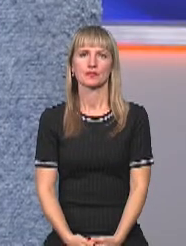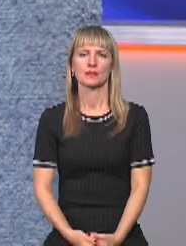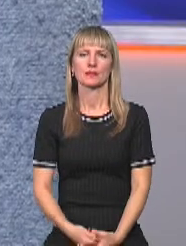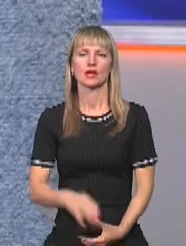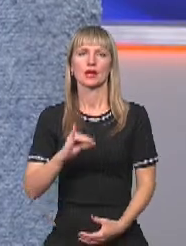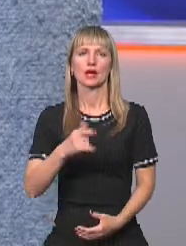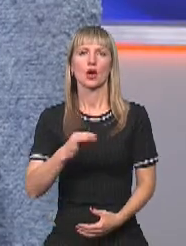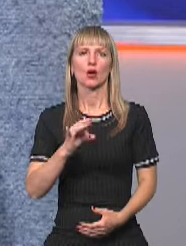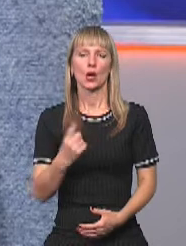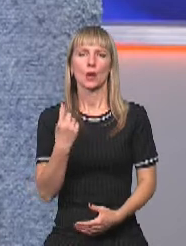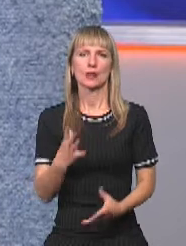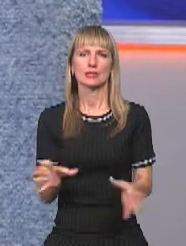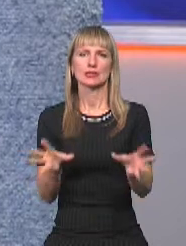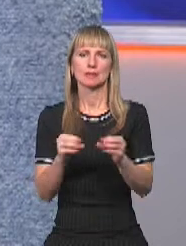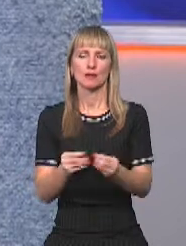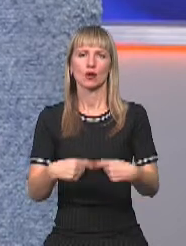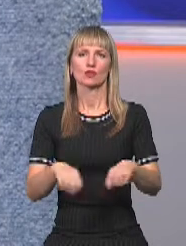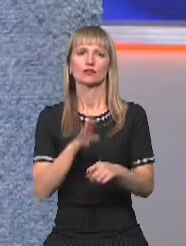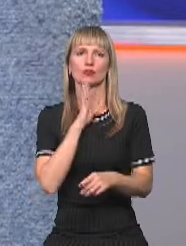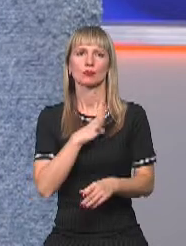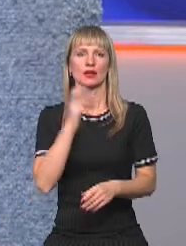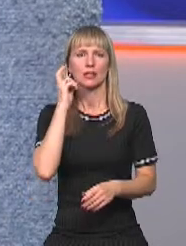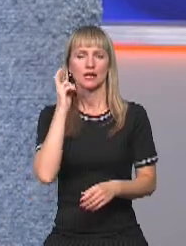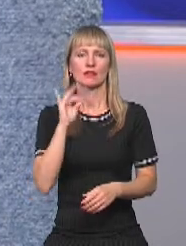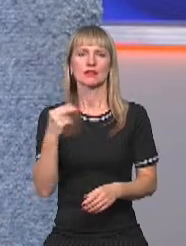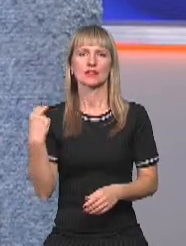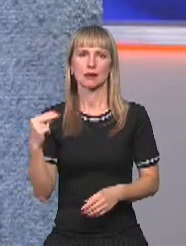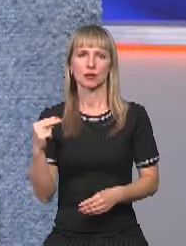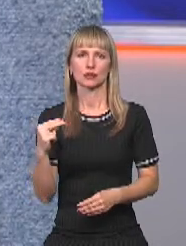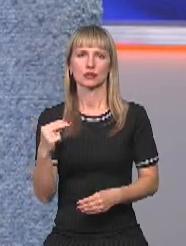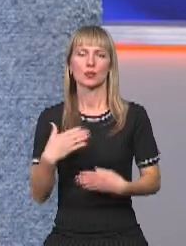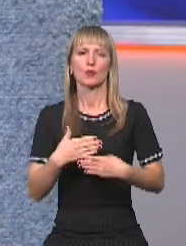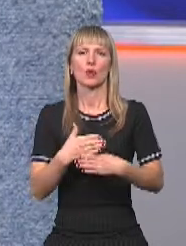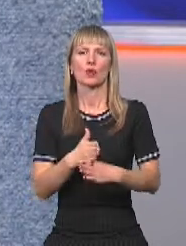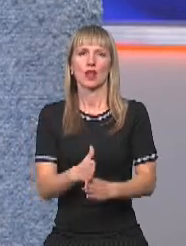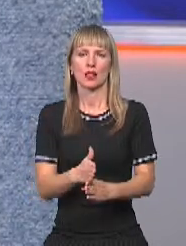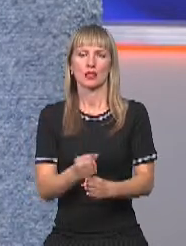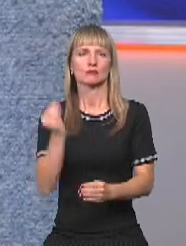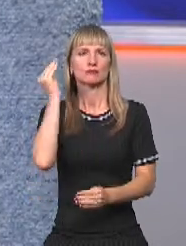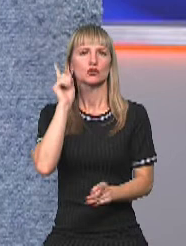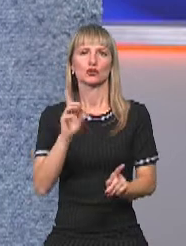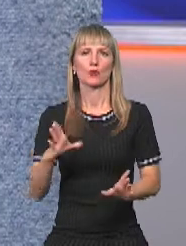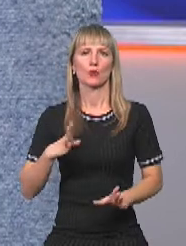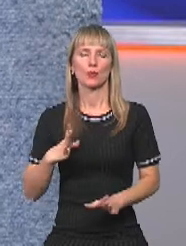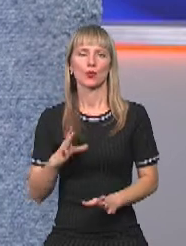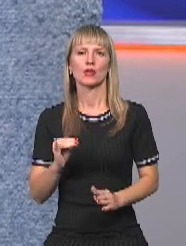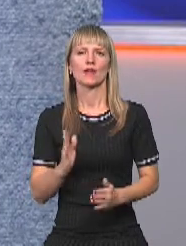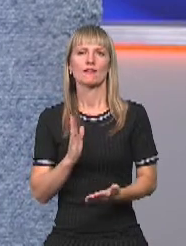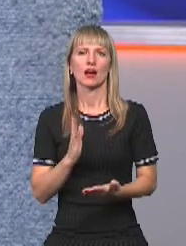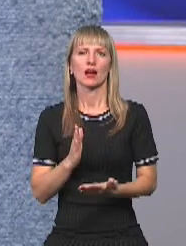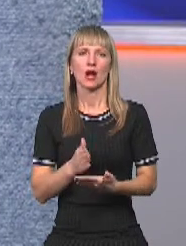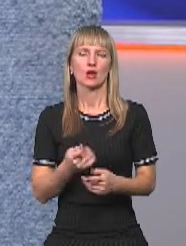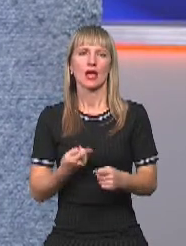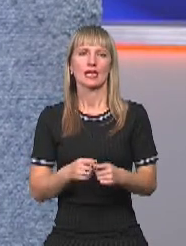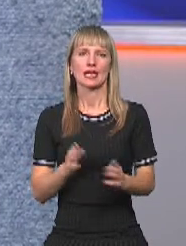Ігор, один з співорганізаторів, дівчата були в Києві, Ігор був в Запоріжжі. Поділись враженнями, що було, і саме в ракурсі ось